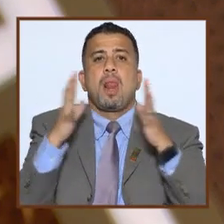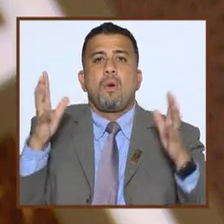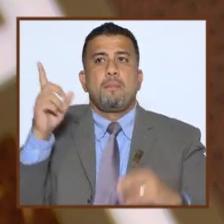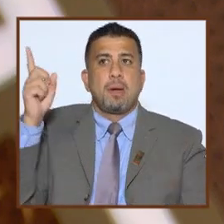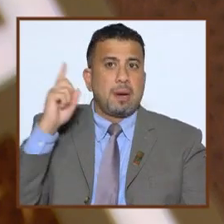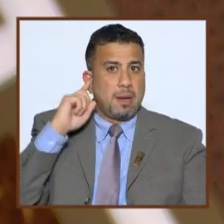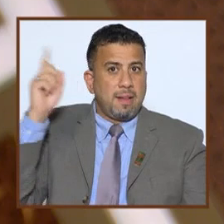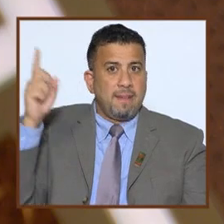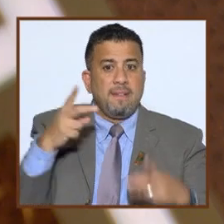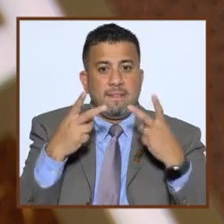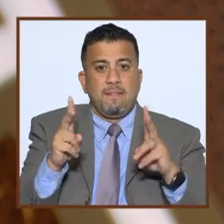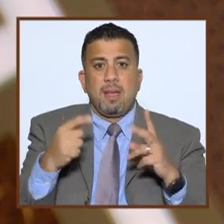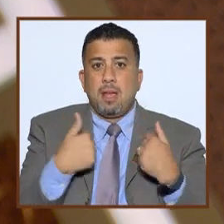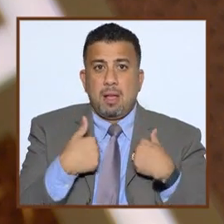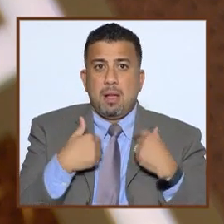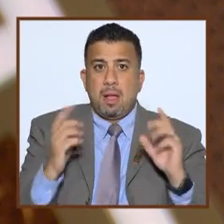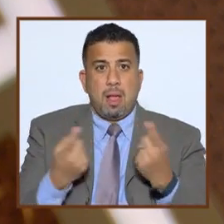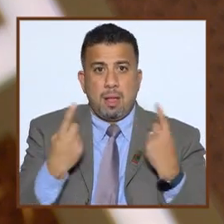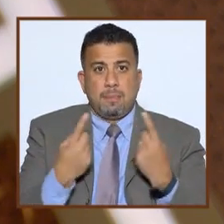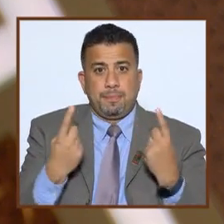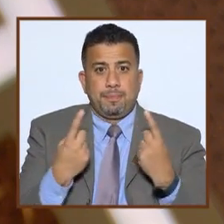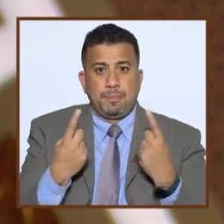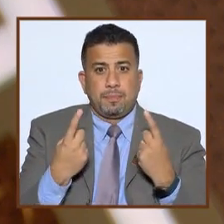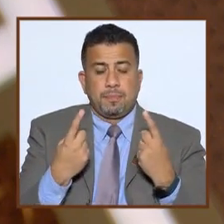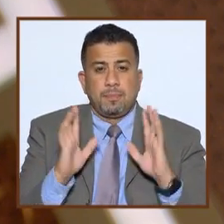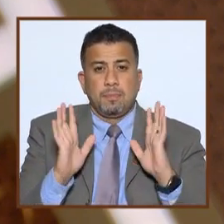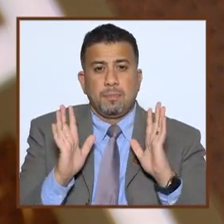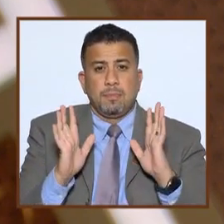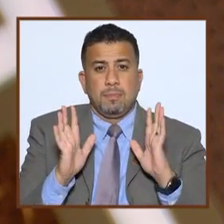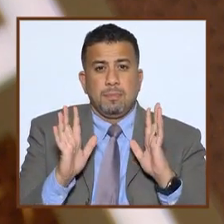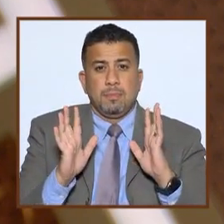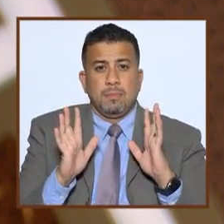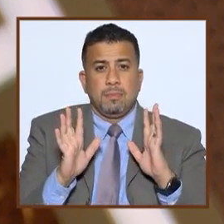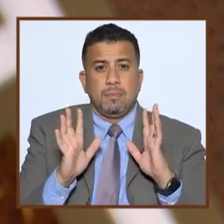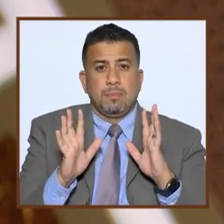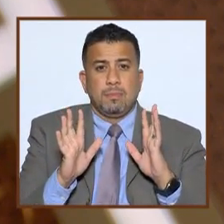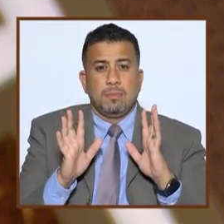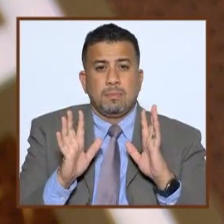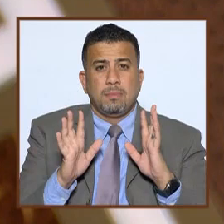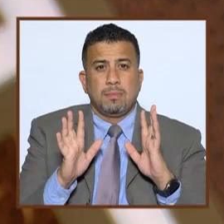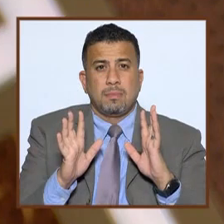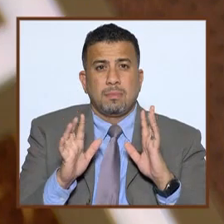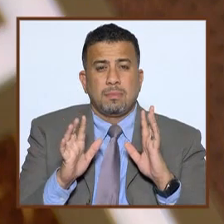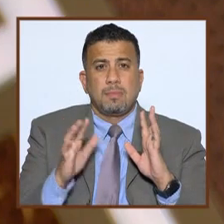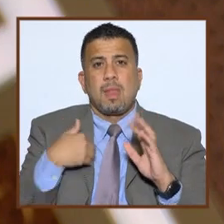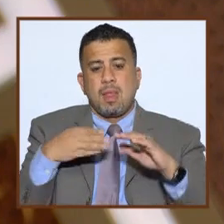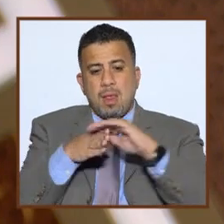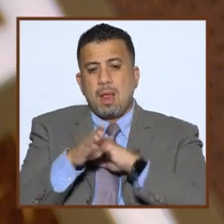يصل عليك شيء على الانسان شيء اذا اذن اذن وهو في الحمام